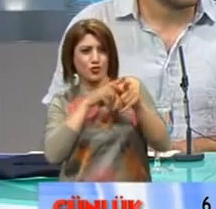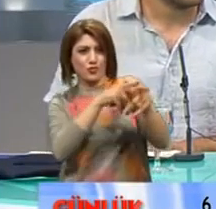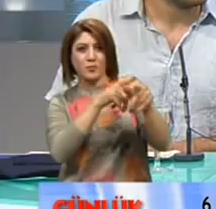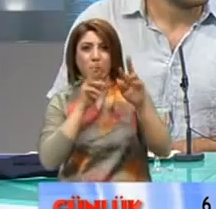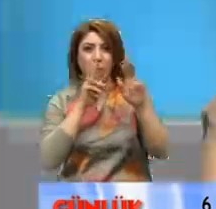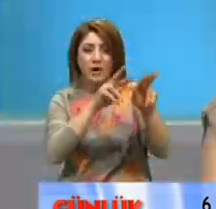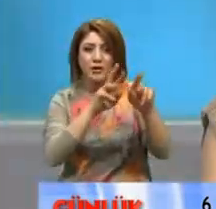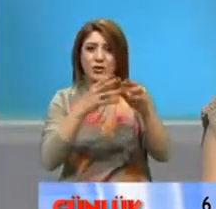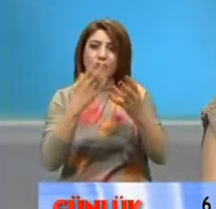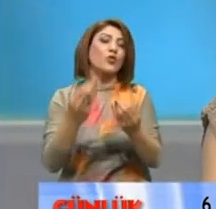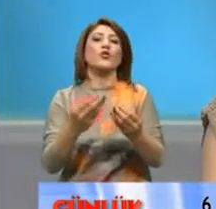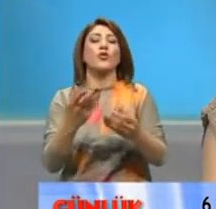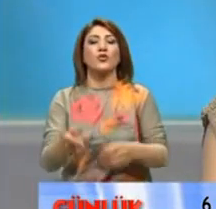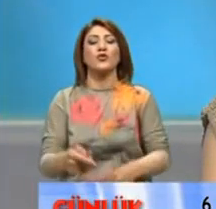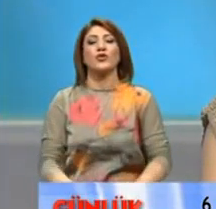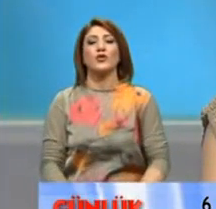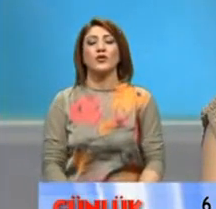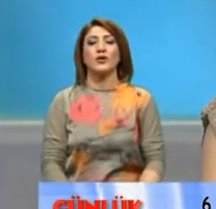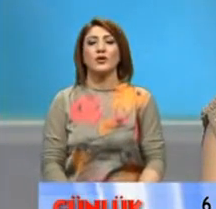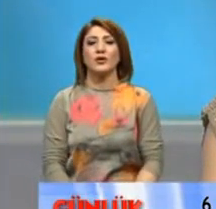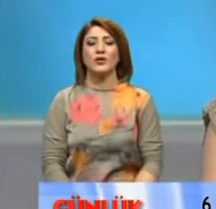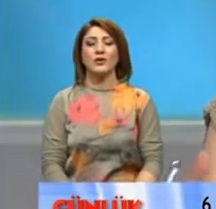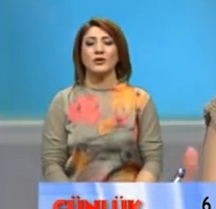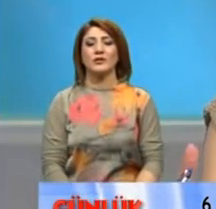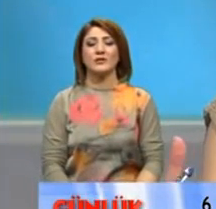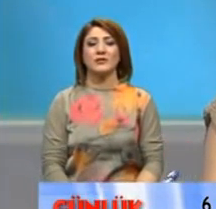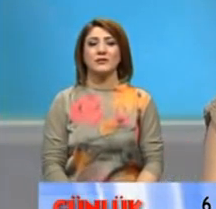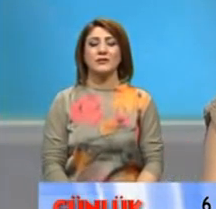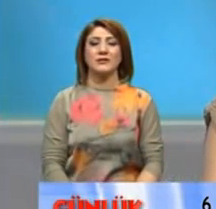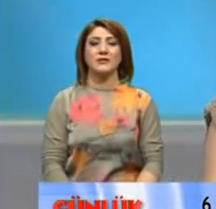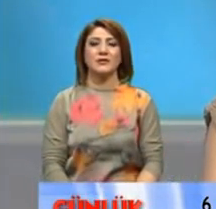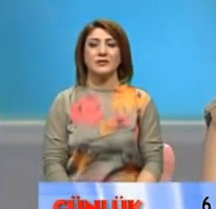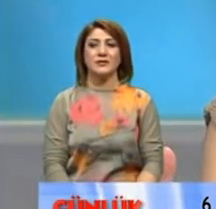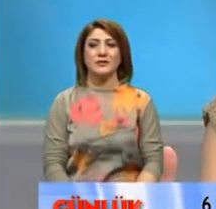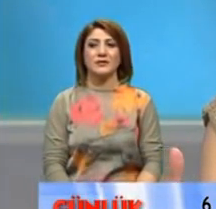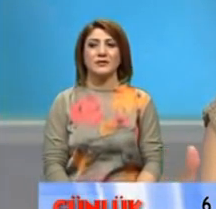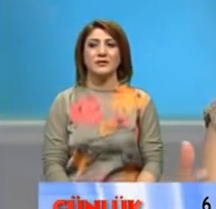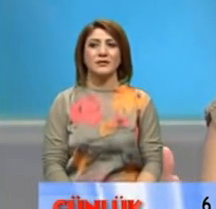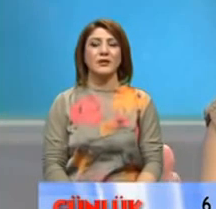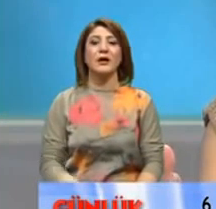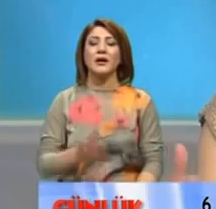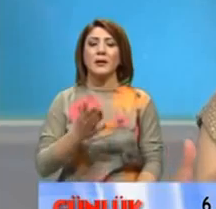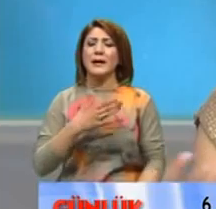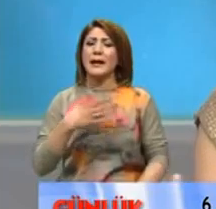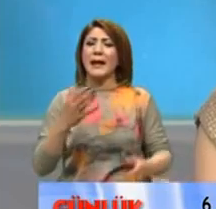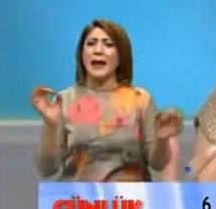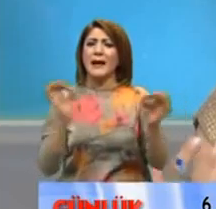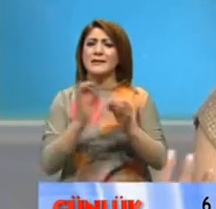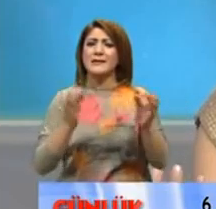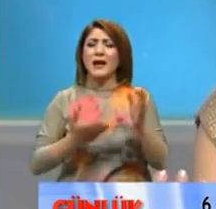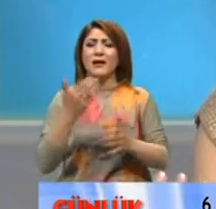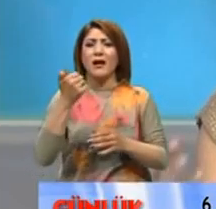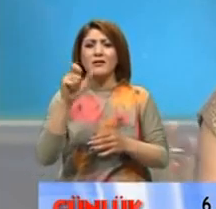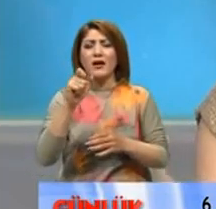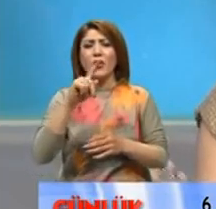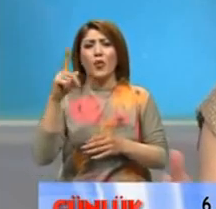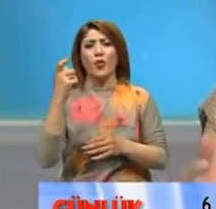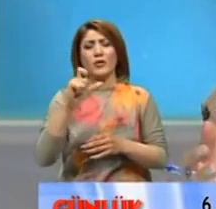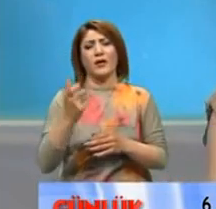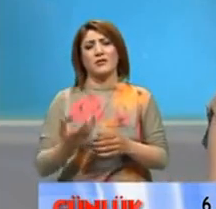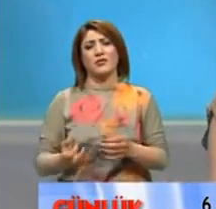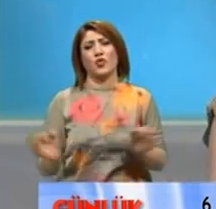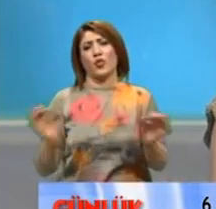even earlier than what we thought of, no? Mm-hmm. 6 months, 10 months. Yes. Hakikaten çok erken. 6 aylıkken, 10 aylıkken artık